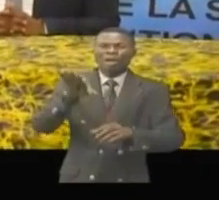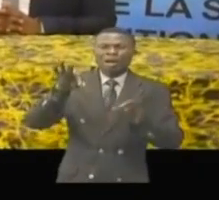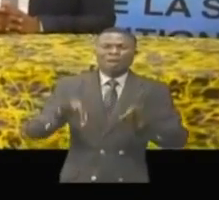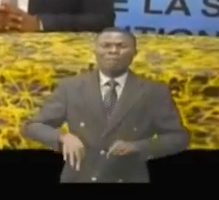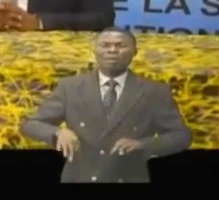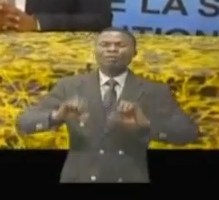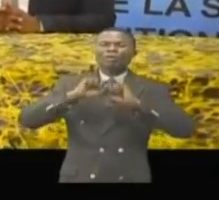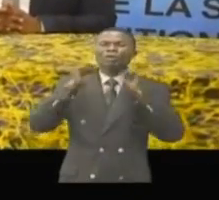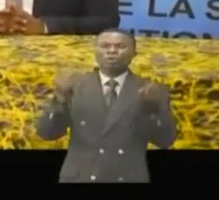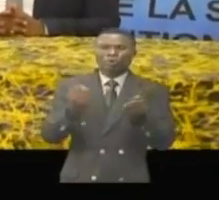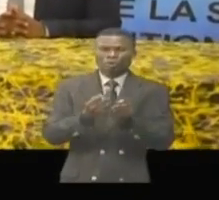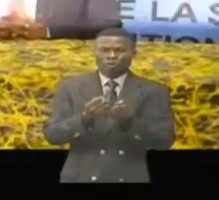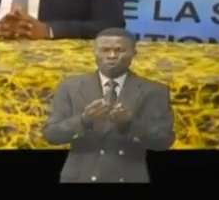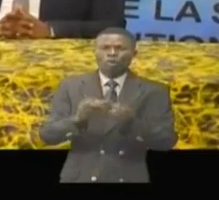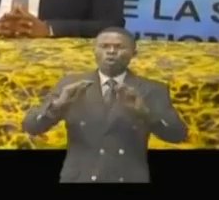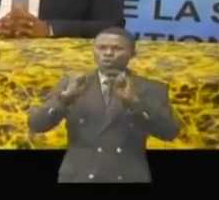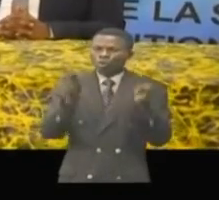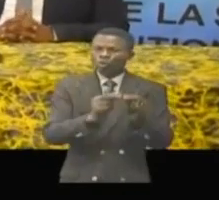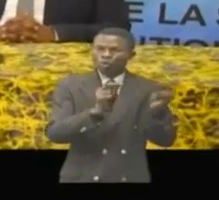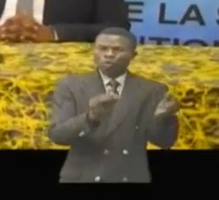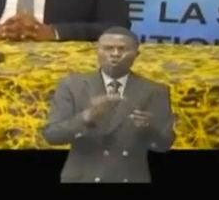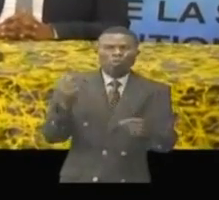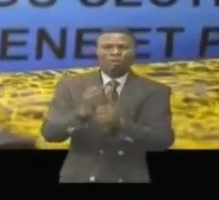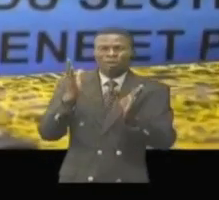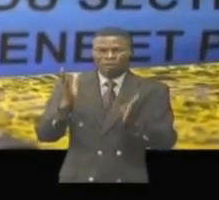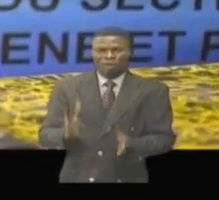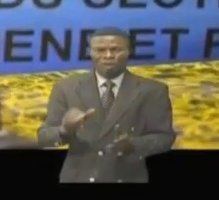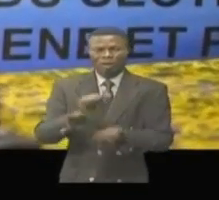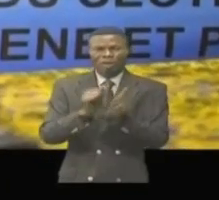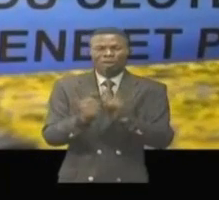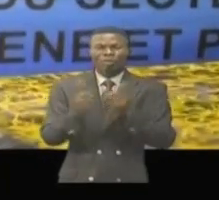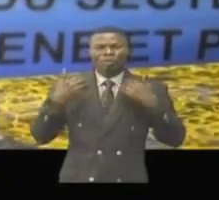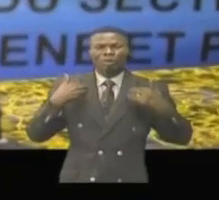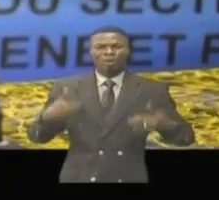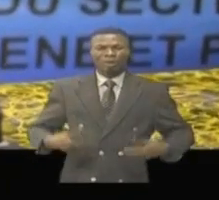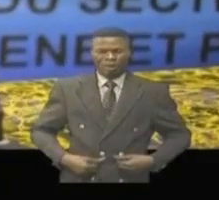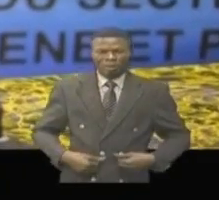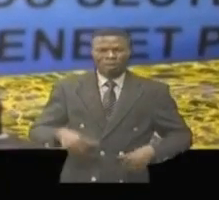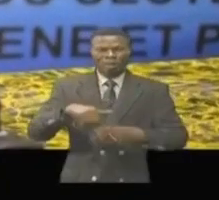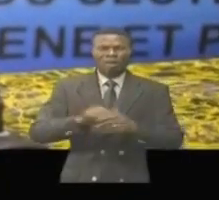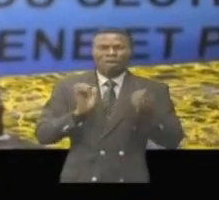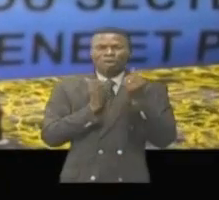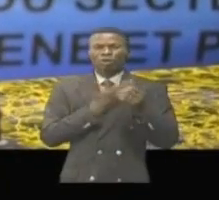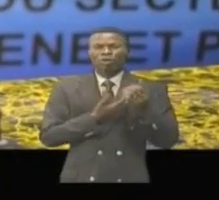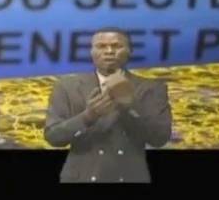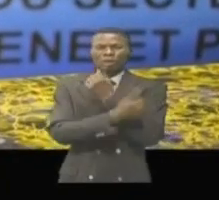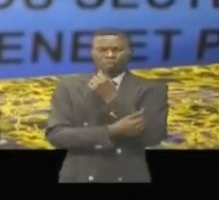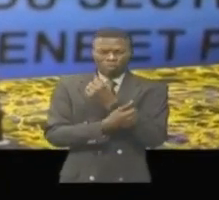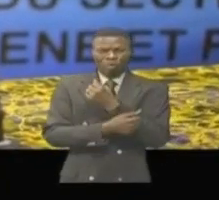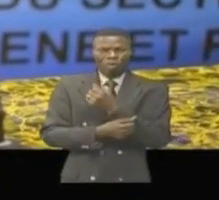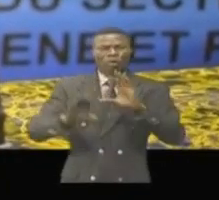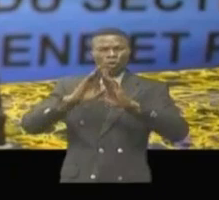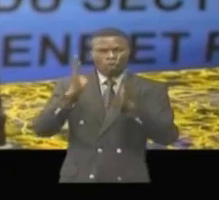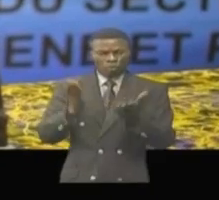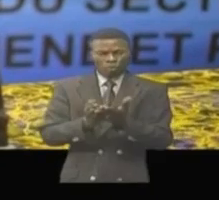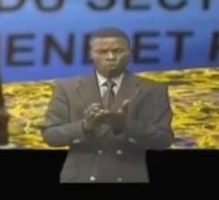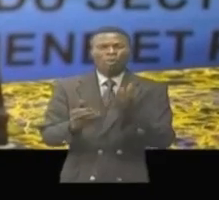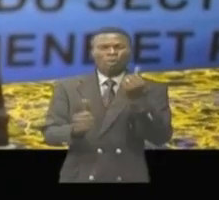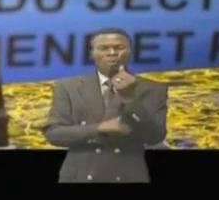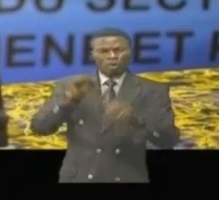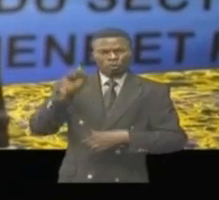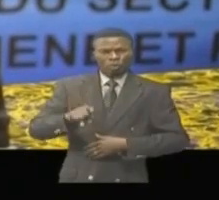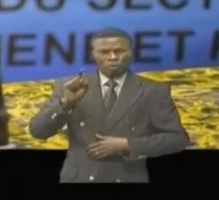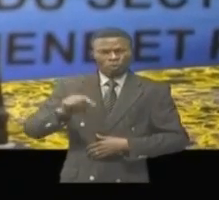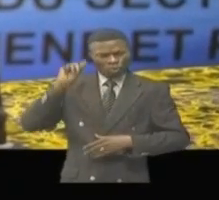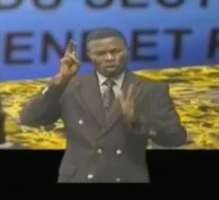sociaux de toutes les catégories professionnelles du secteur de la santé en RDC. De ces faits, tout porte à croire que le gouvernement